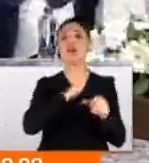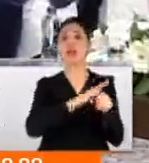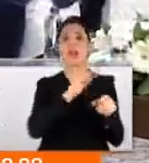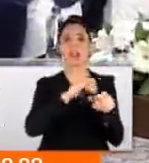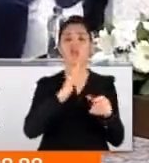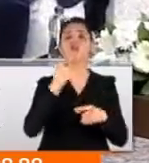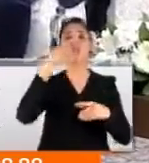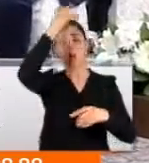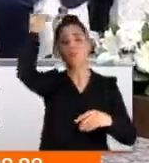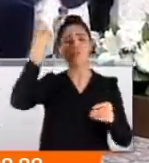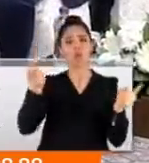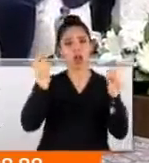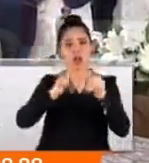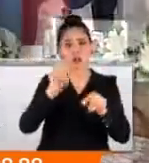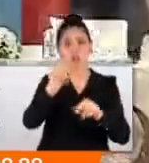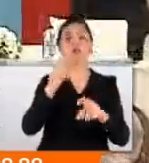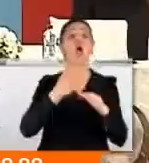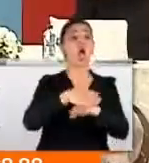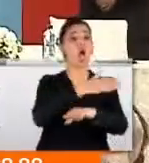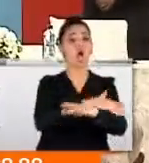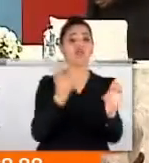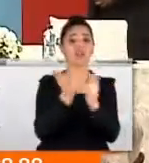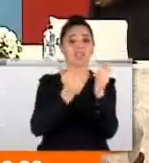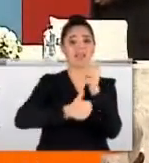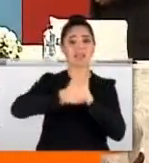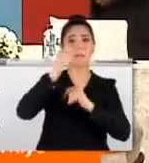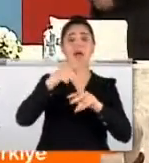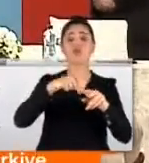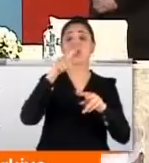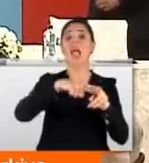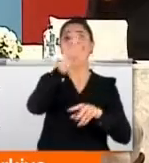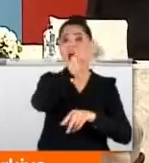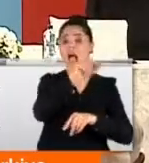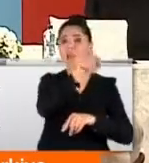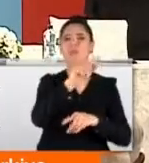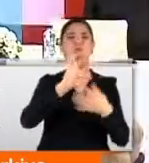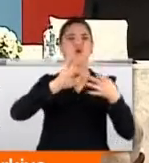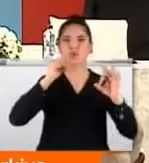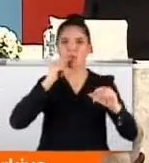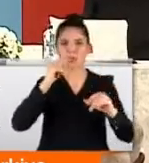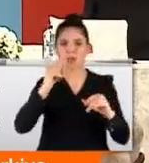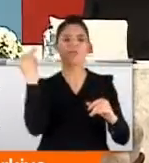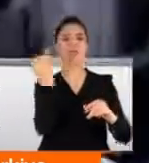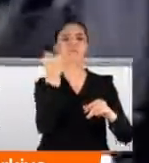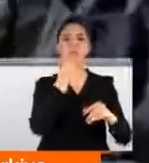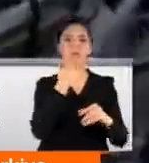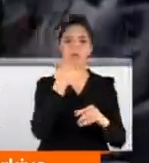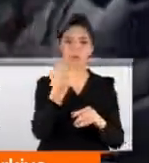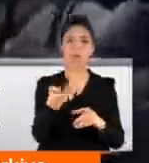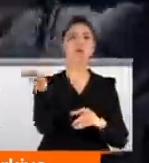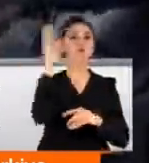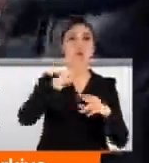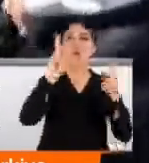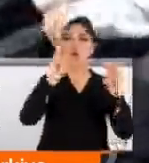gelmişti. Ondan önce kürsüye çıkan dernek başkanı Ali Mahir Başarır'ın ordu satılmış sözlerine tepki gösterdi. Ardından